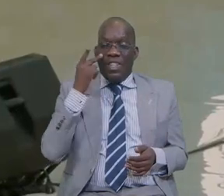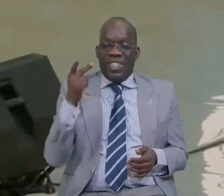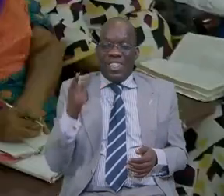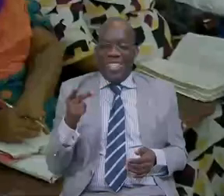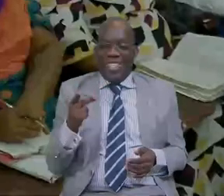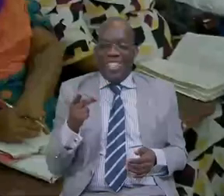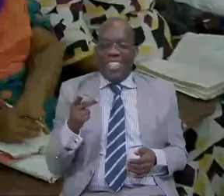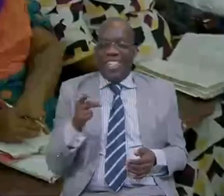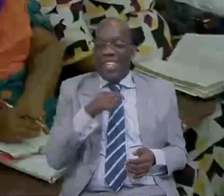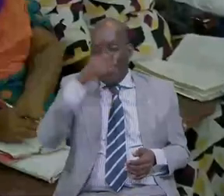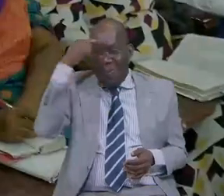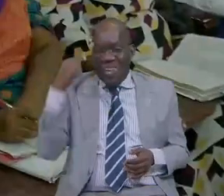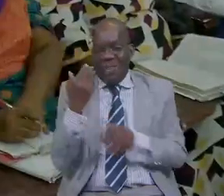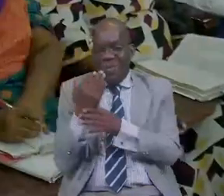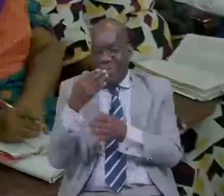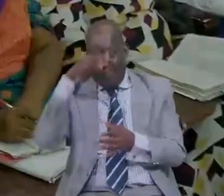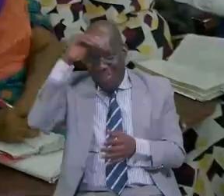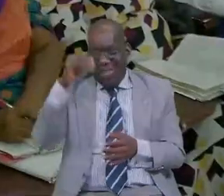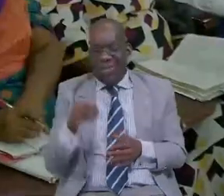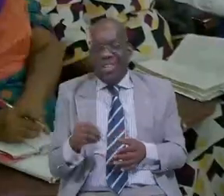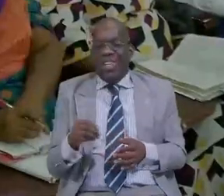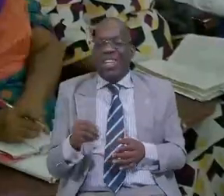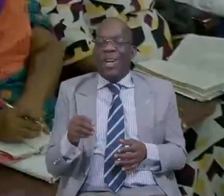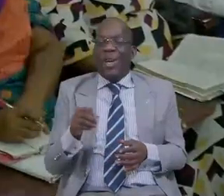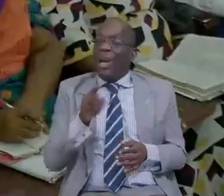Je ne suis pas noir en fait. Hein.